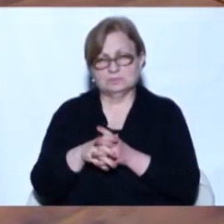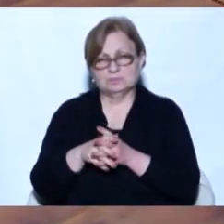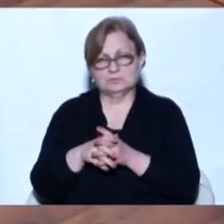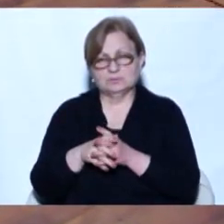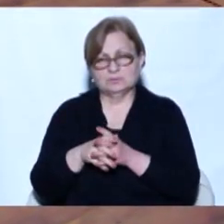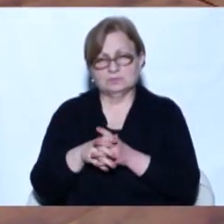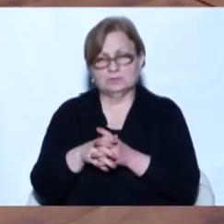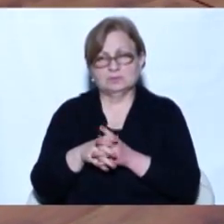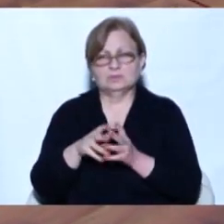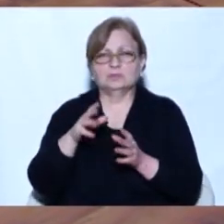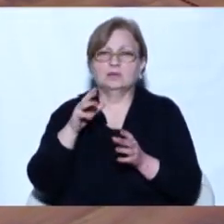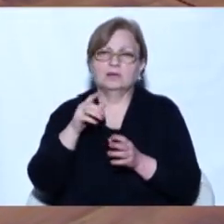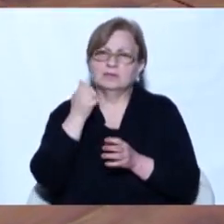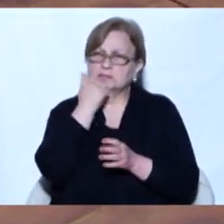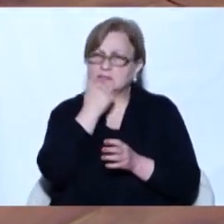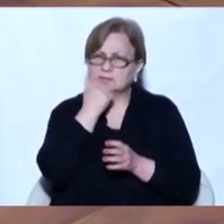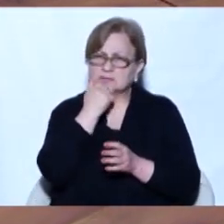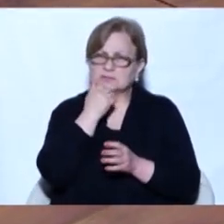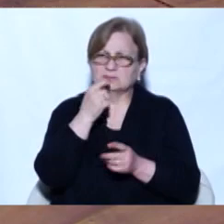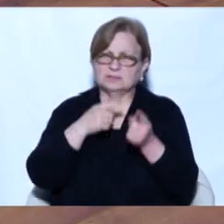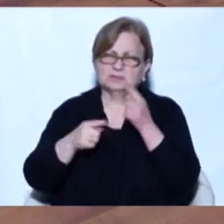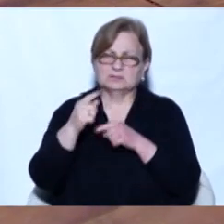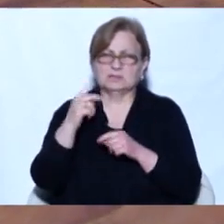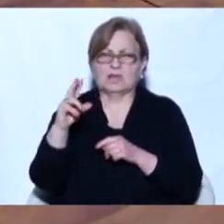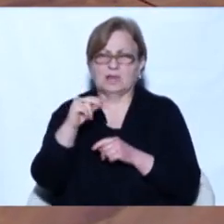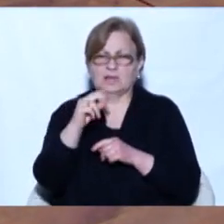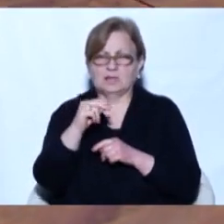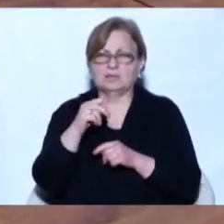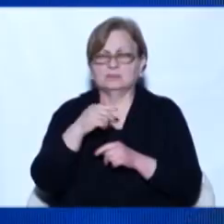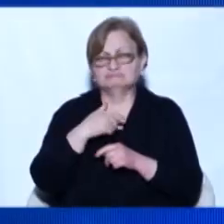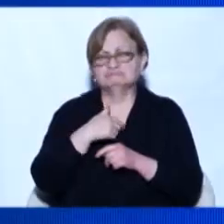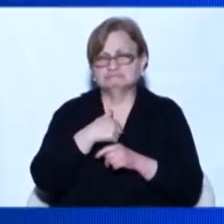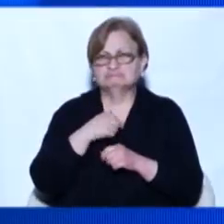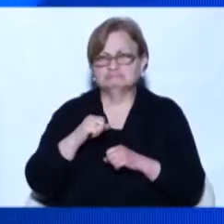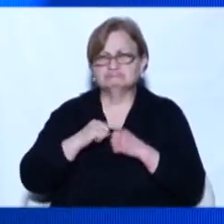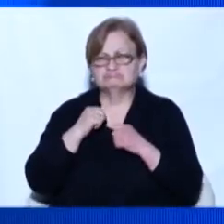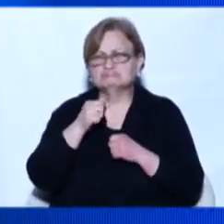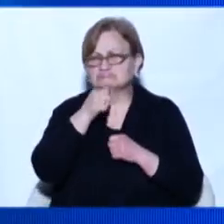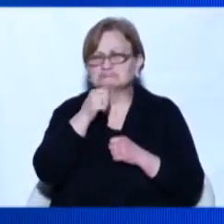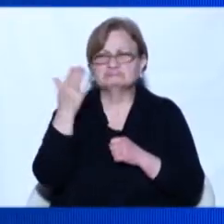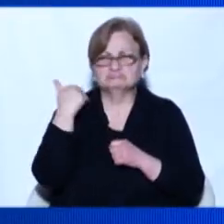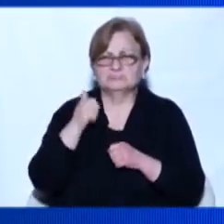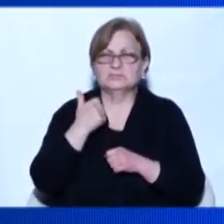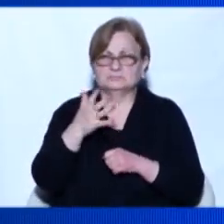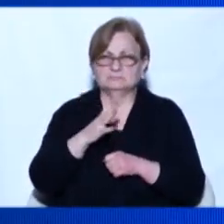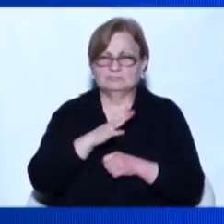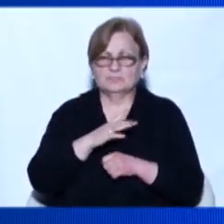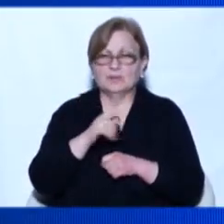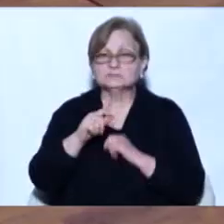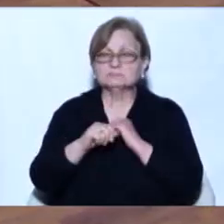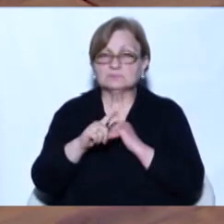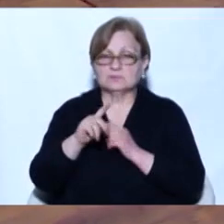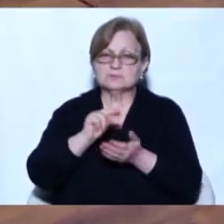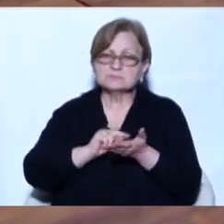ნივთების ალაპარაკებას ხშირად მიუმართავ ხოლმე ჩემს მოსწავლეებთან ამ მეთოდს. ეს მეთოდი გვეხმარება, რომ წერა